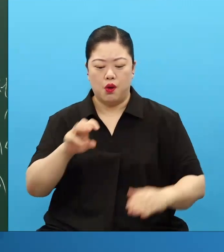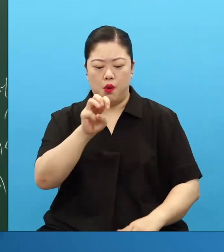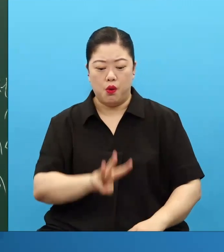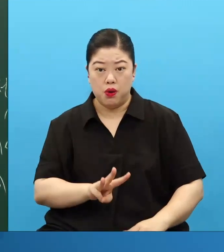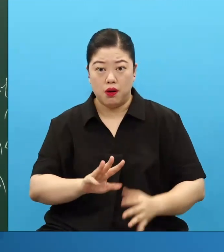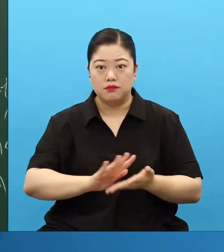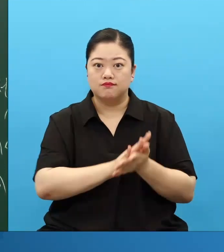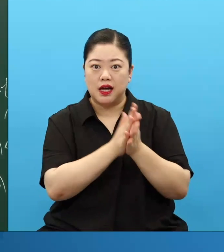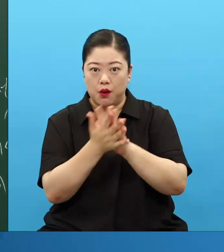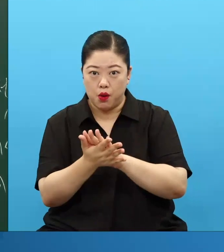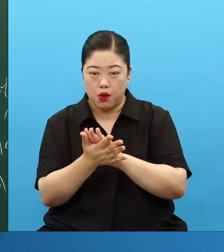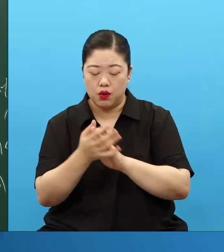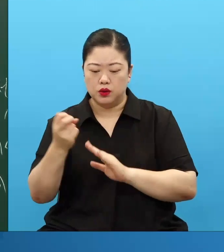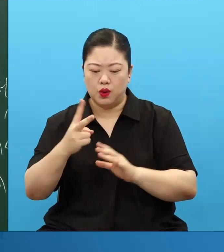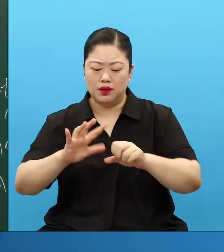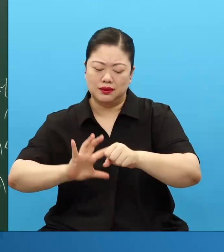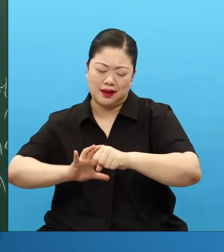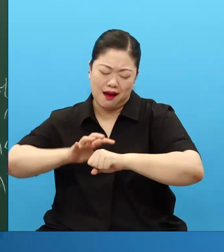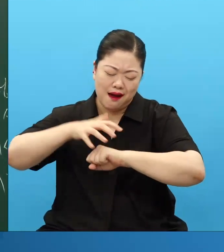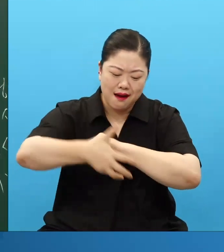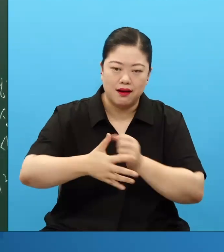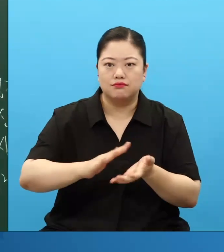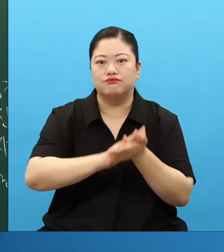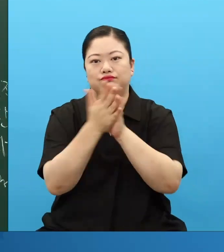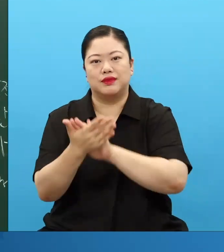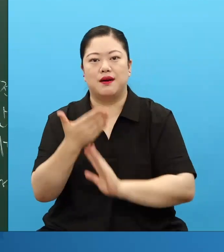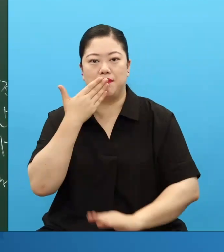world evangelization will be accomplished. 확실합니다. It's a sure thing.